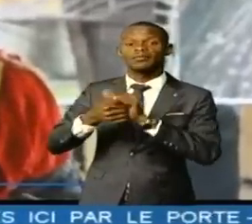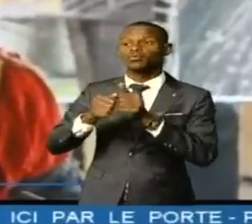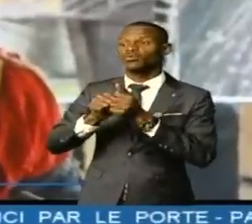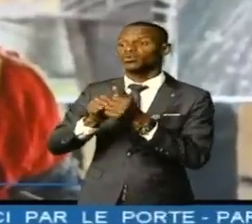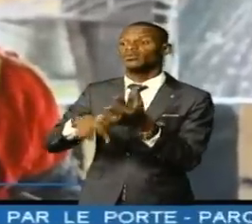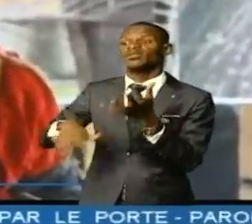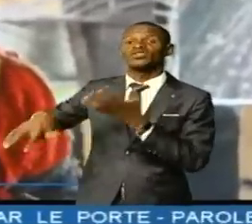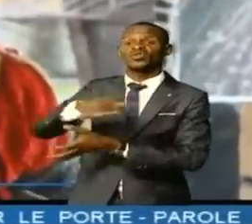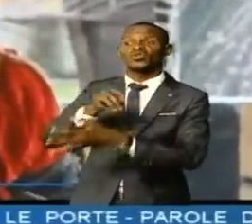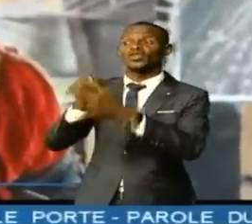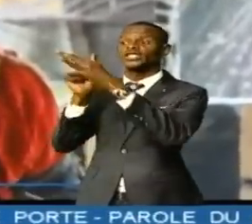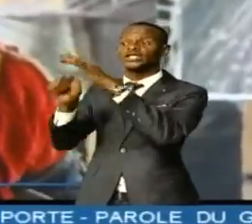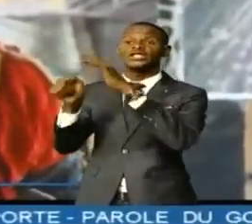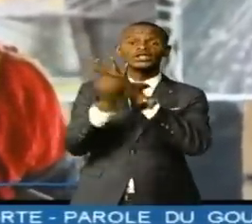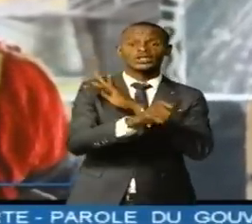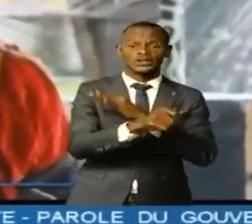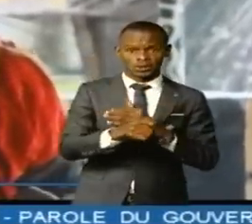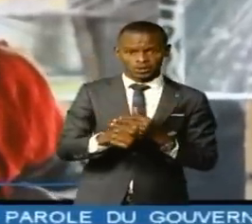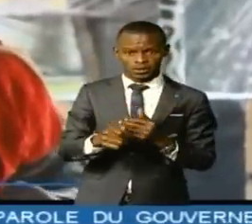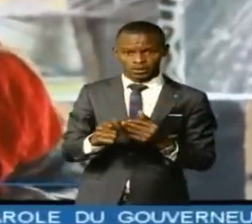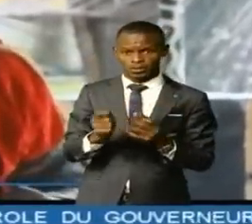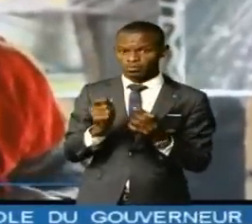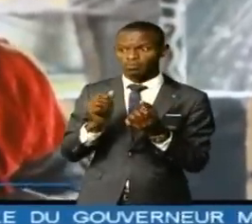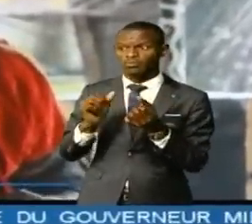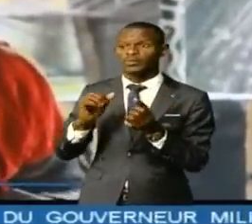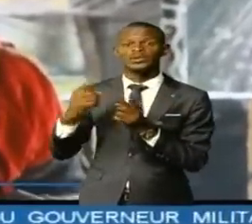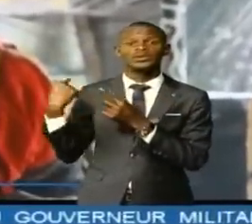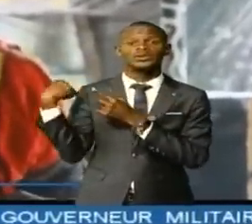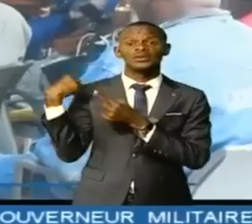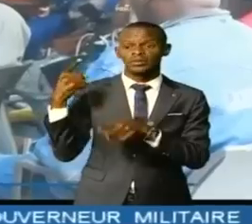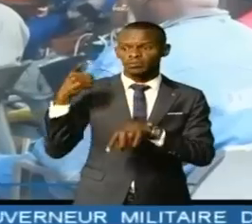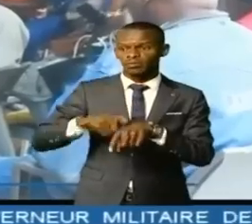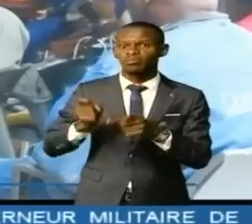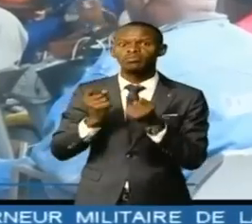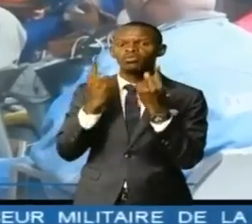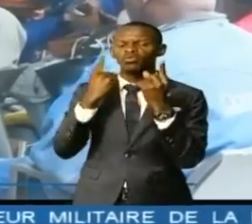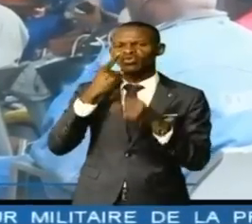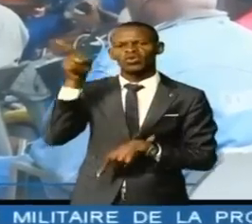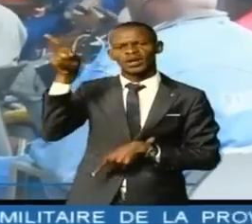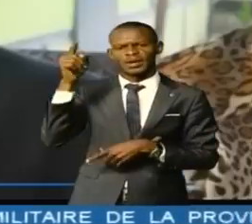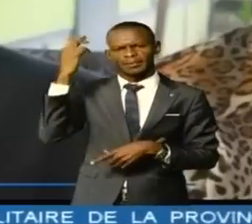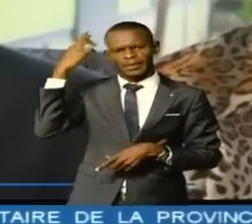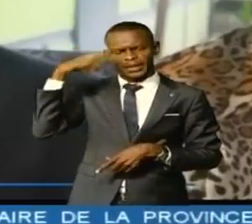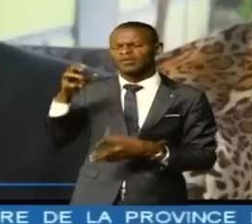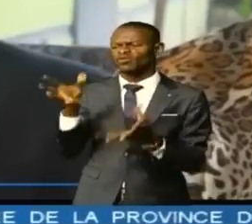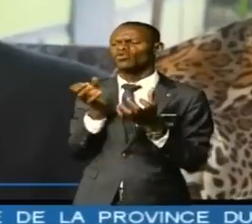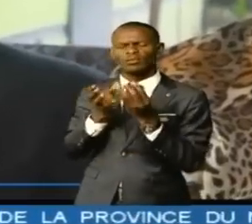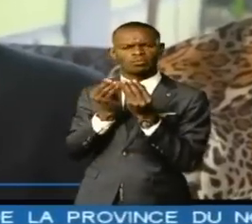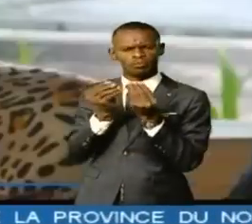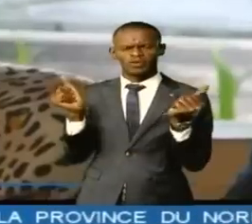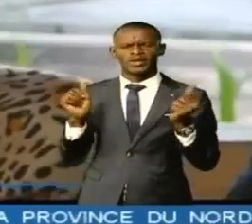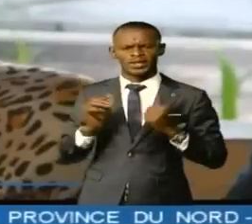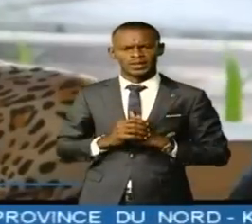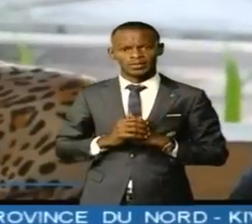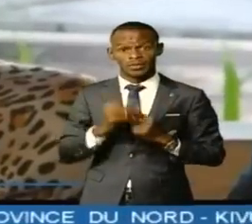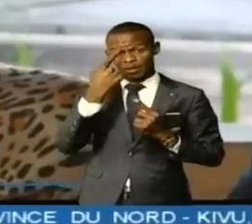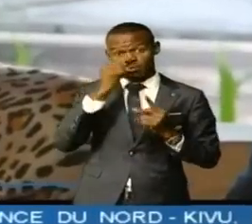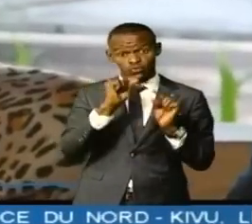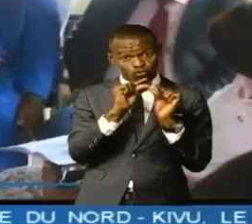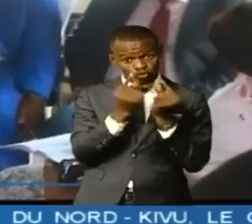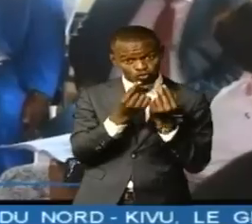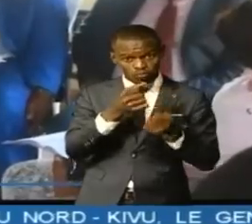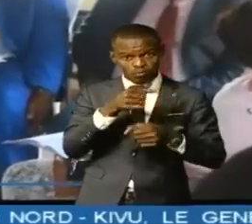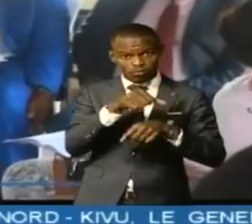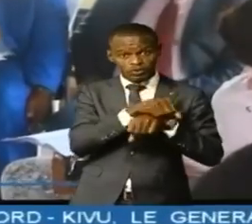spécialement de l'invasion de l'Est de la RDC. Pour cette corporation, la lutte contre la balkanisation de la